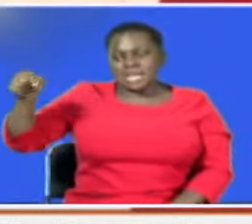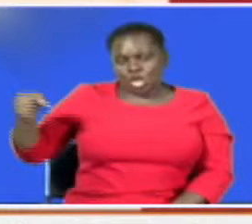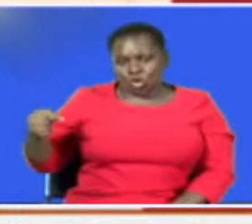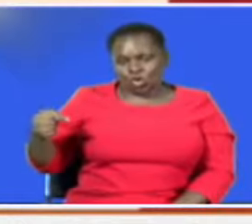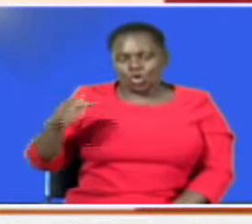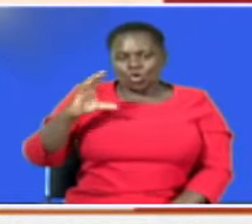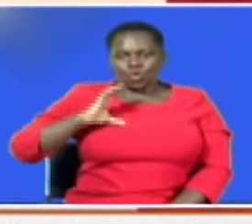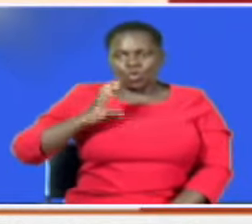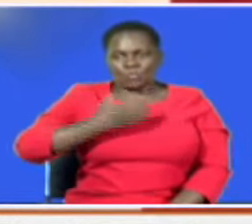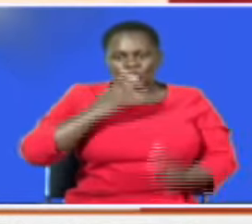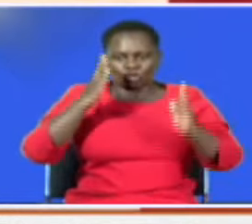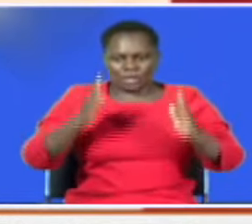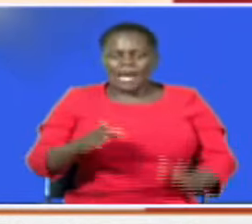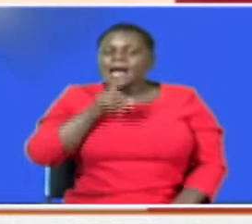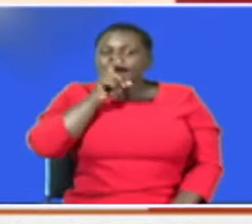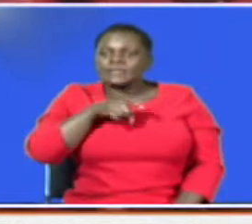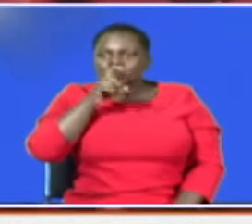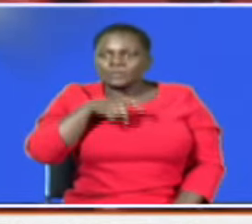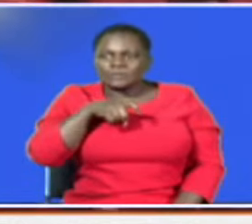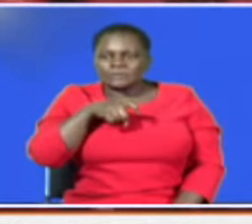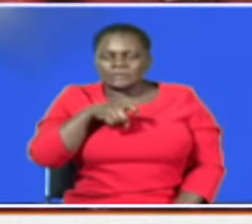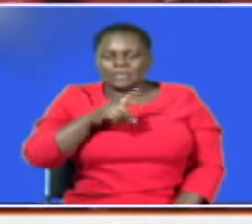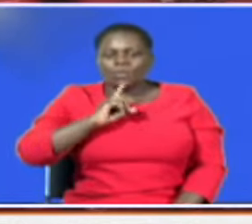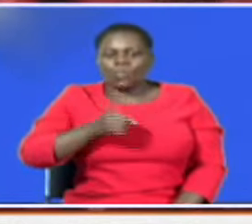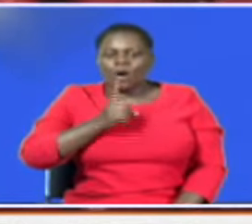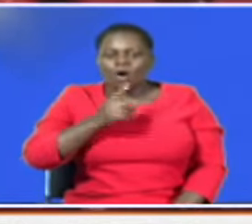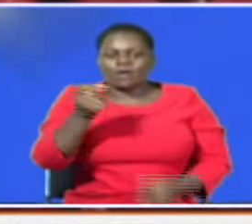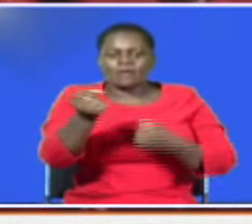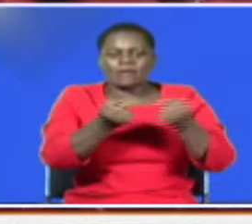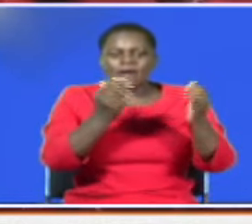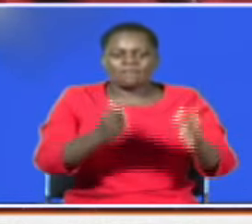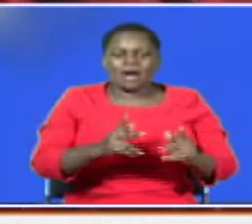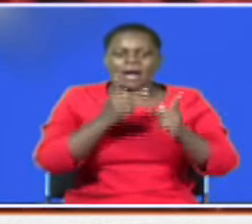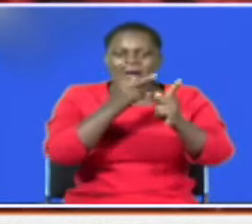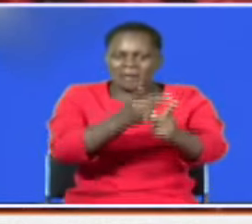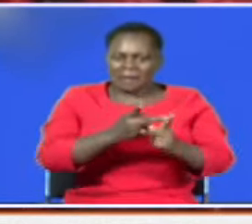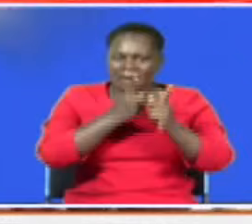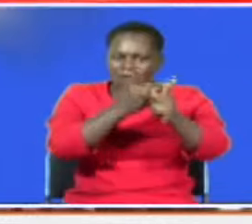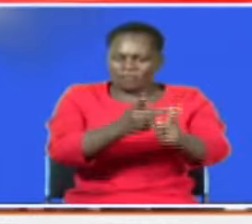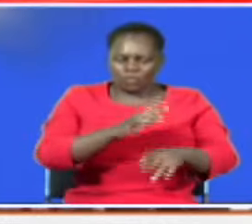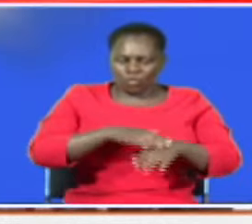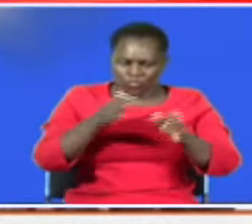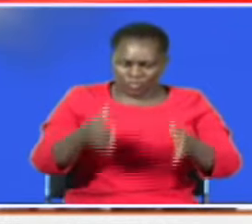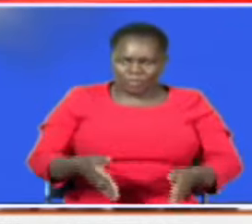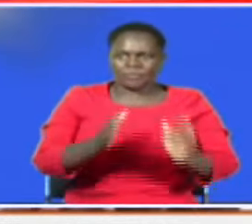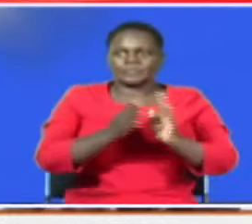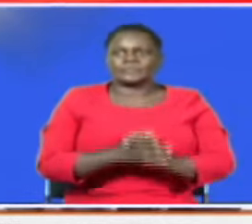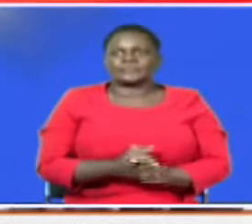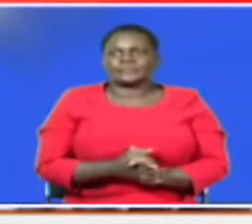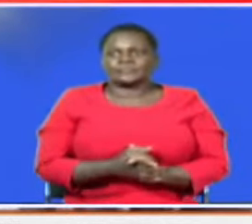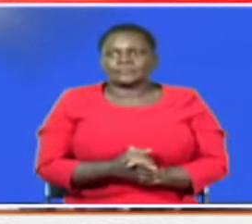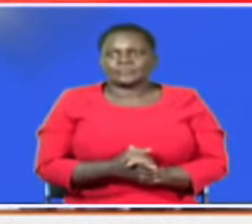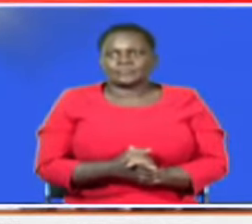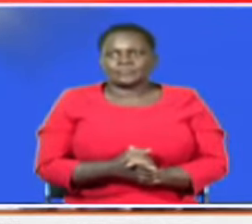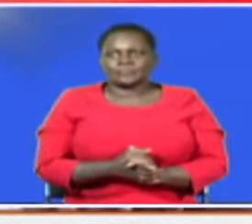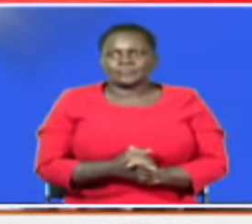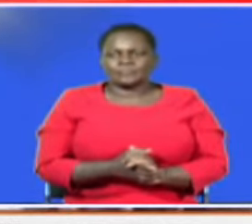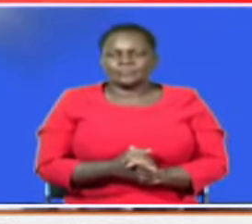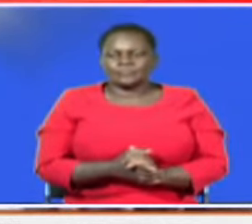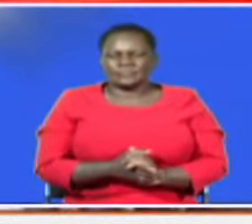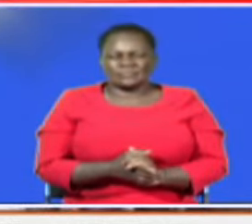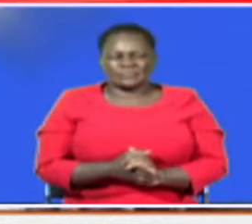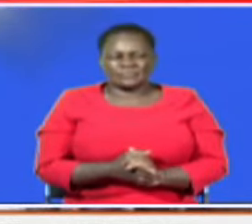huku kamishna wa Kitui Kipchumba Ruto akiwatahadharisha madereva kuwa angalifu. We are going to put it in a security